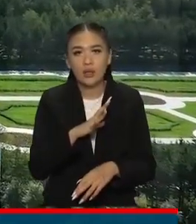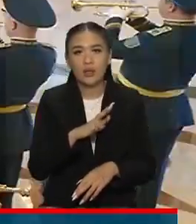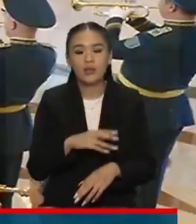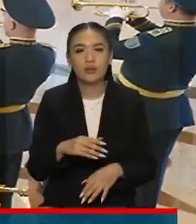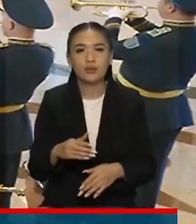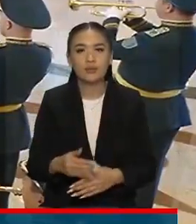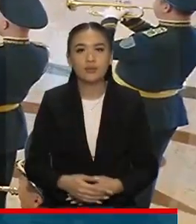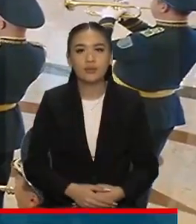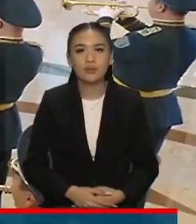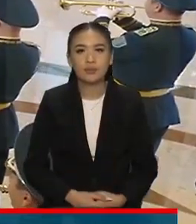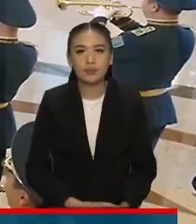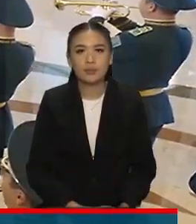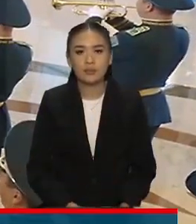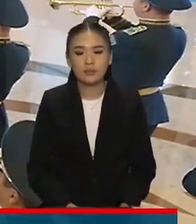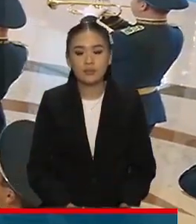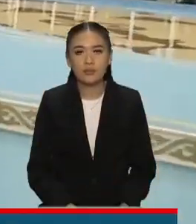өтті.